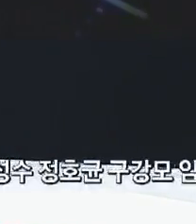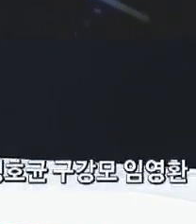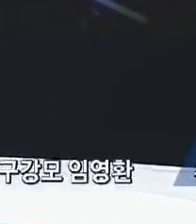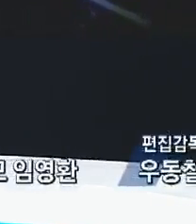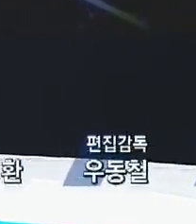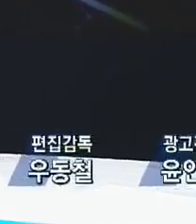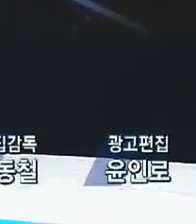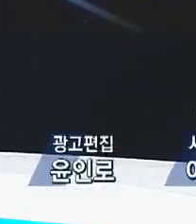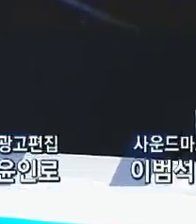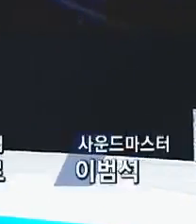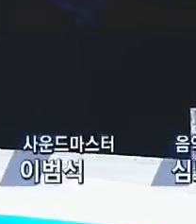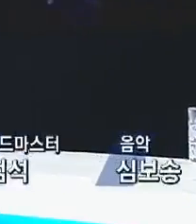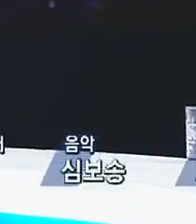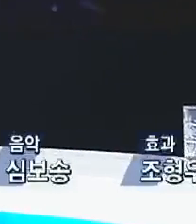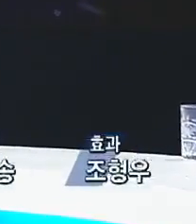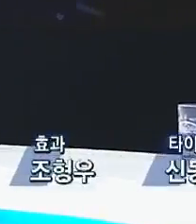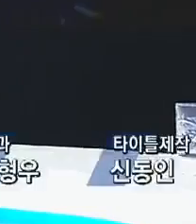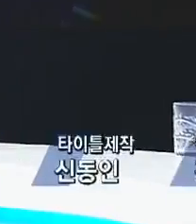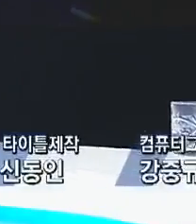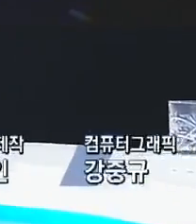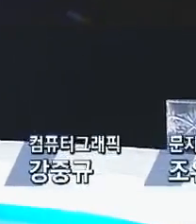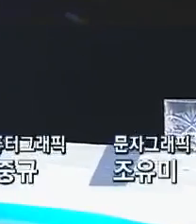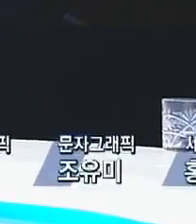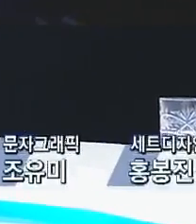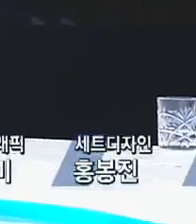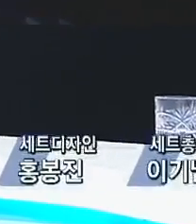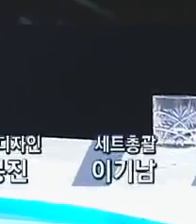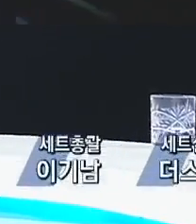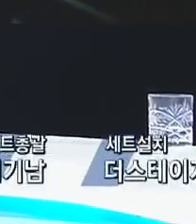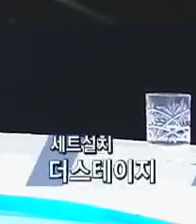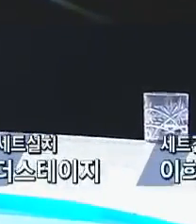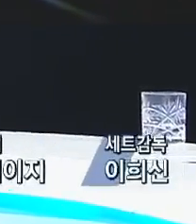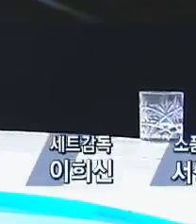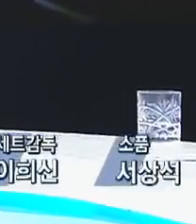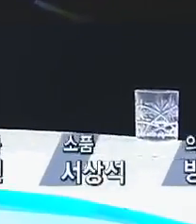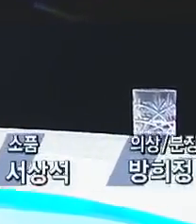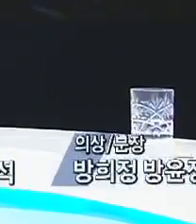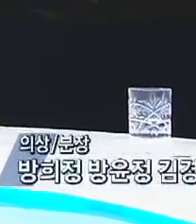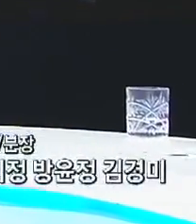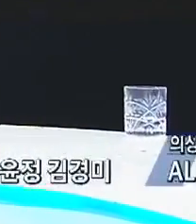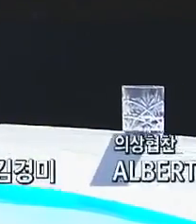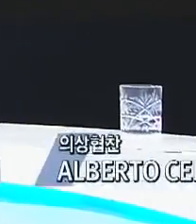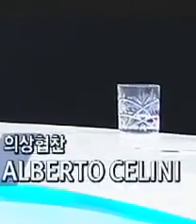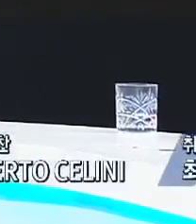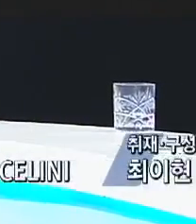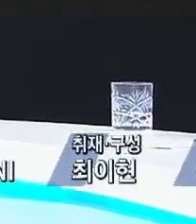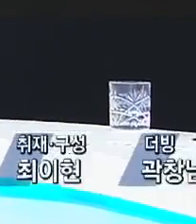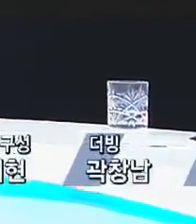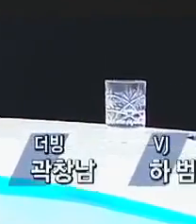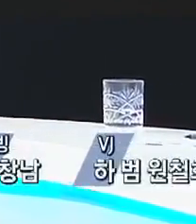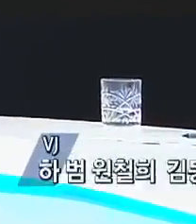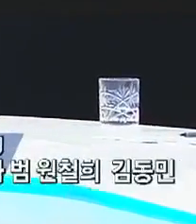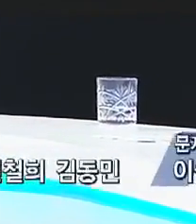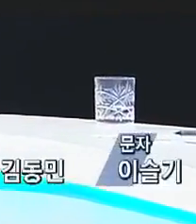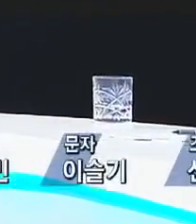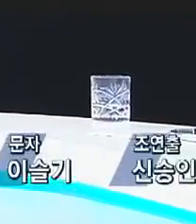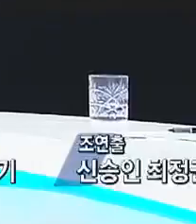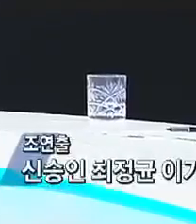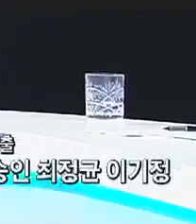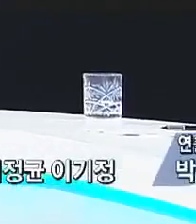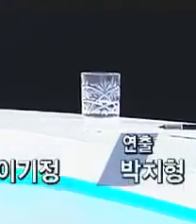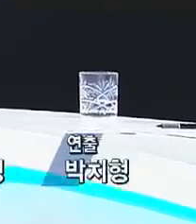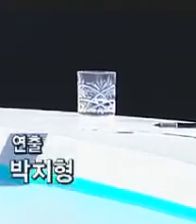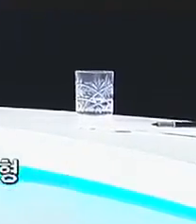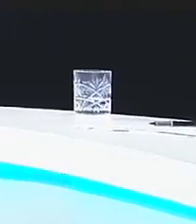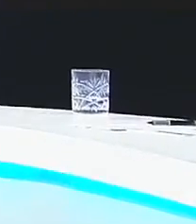아주 막대하고요. 저희가 그 끝을 단막에 어려울 정도로 기대합니다. 그래서 오늘 저희의 토론이